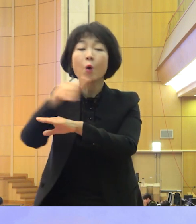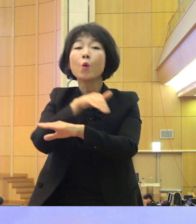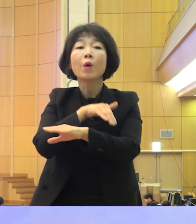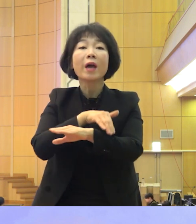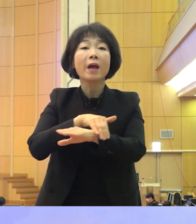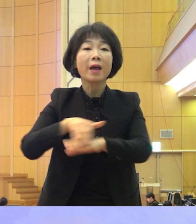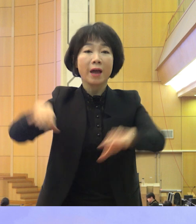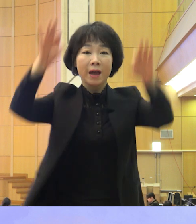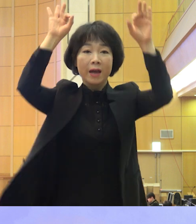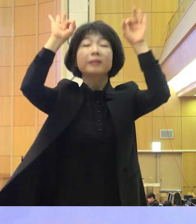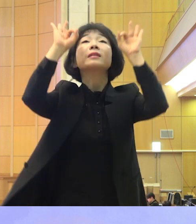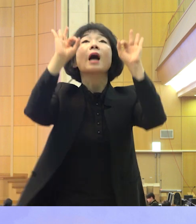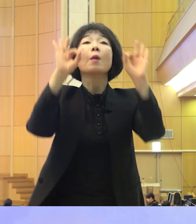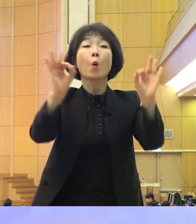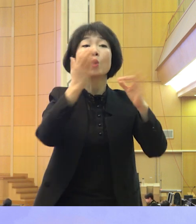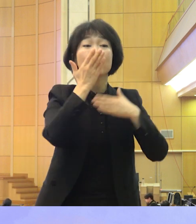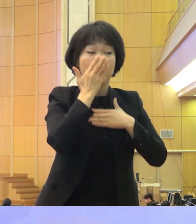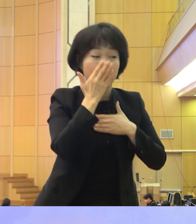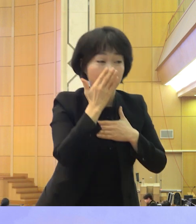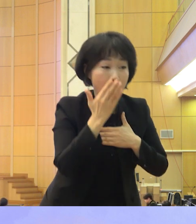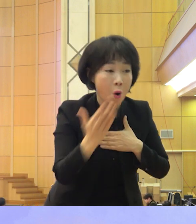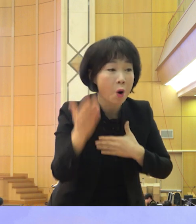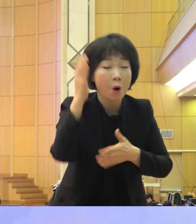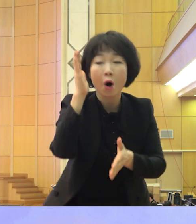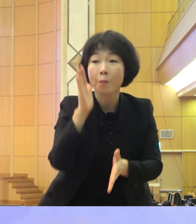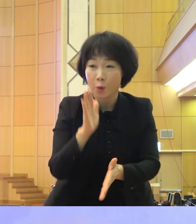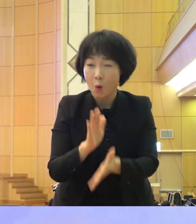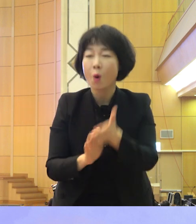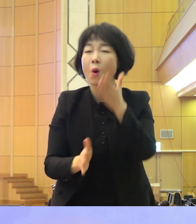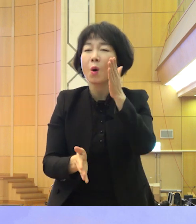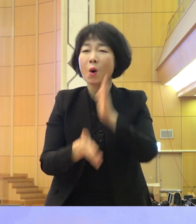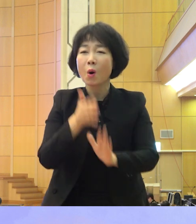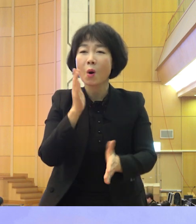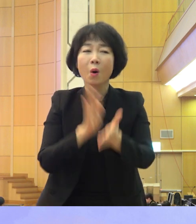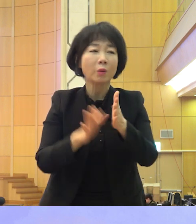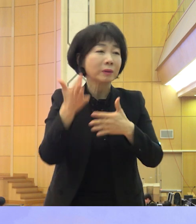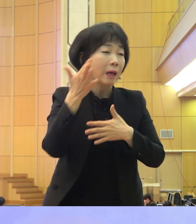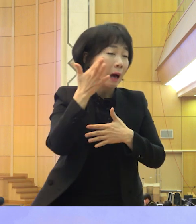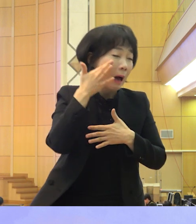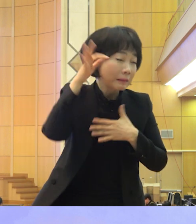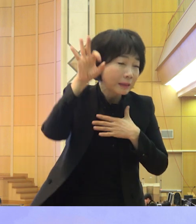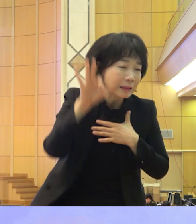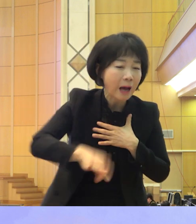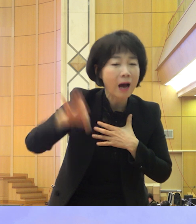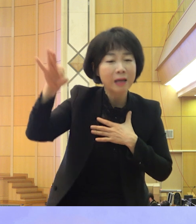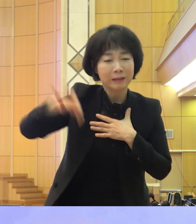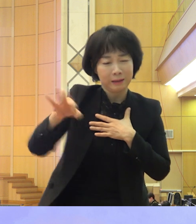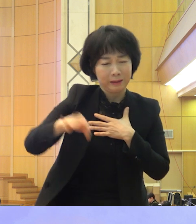크신 계획 다 볼 수도 없고